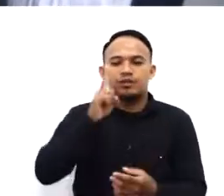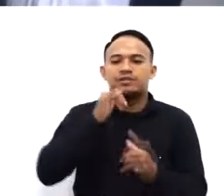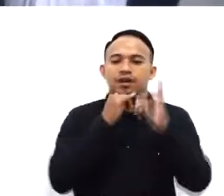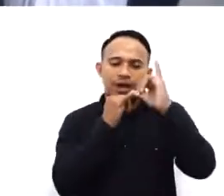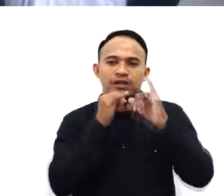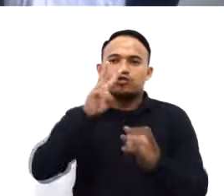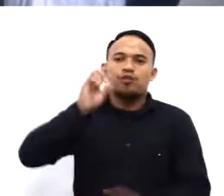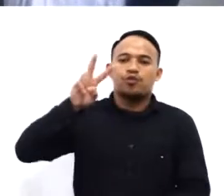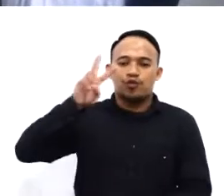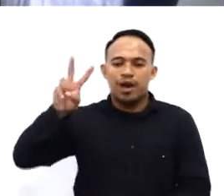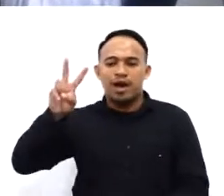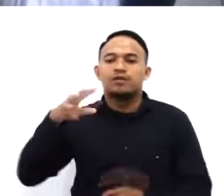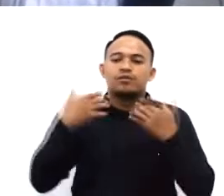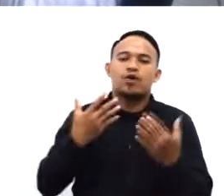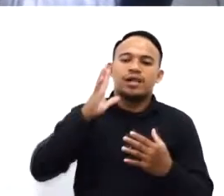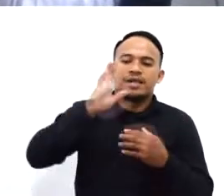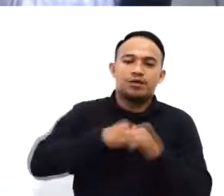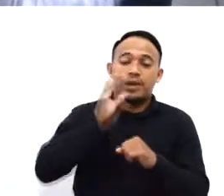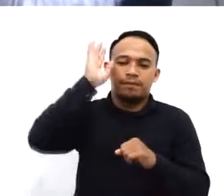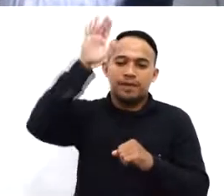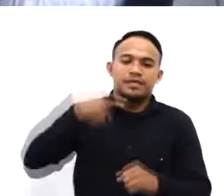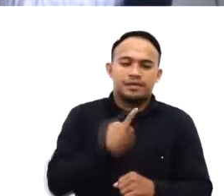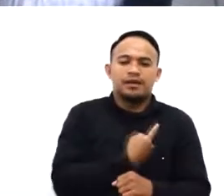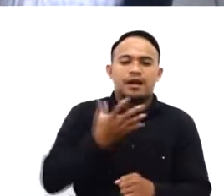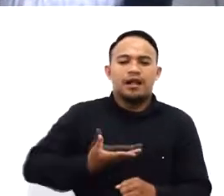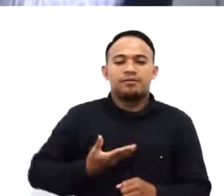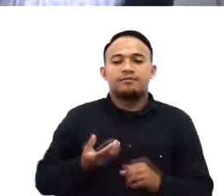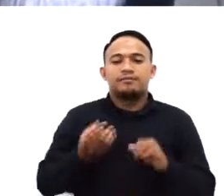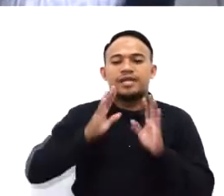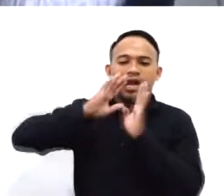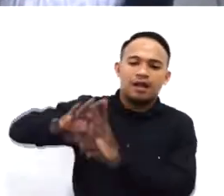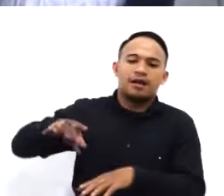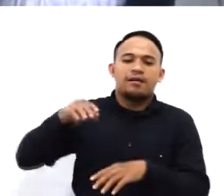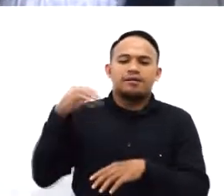depan kita akan meninggalkan kenangan manis